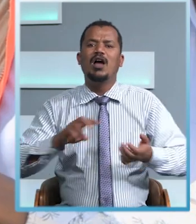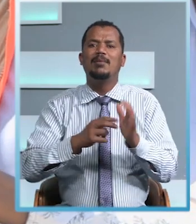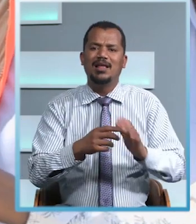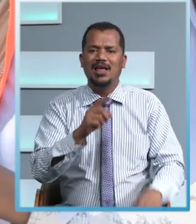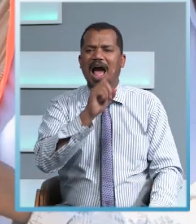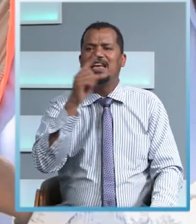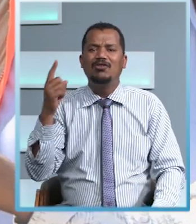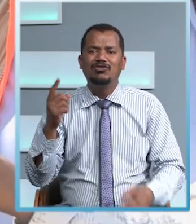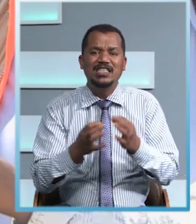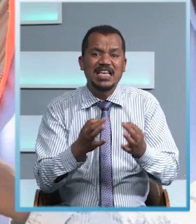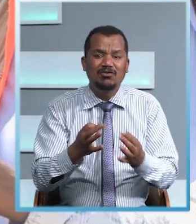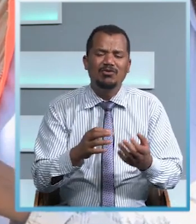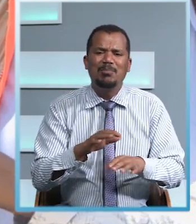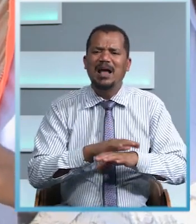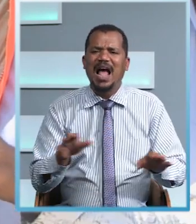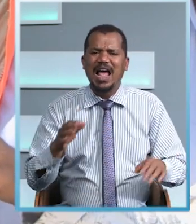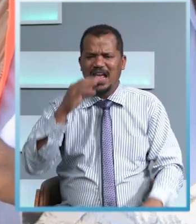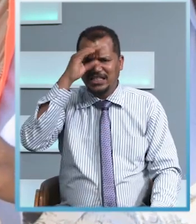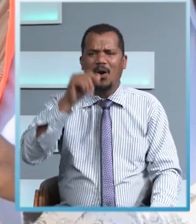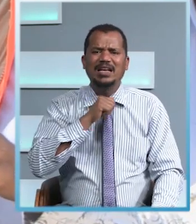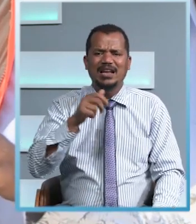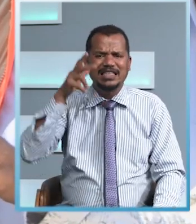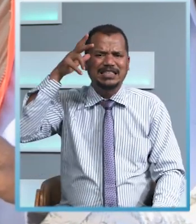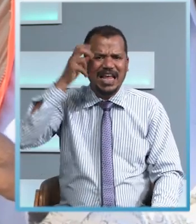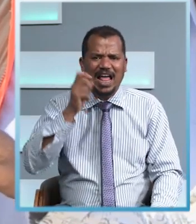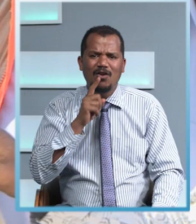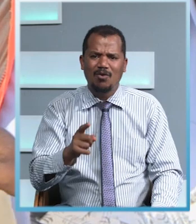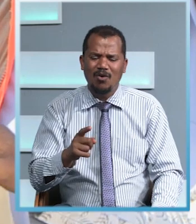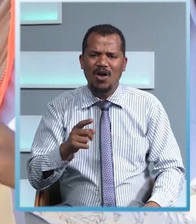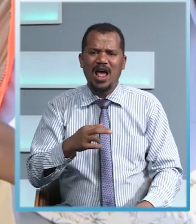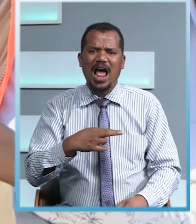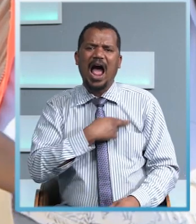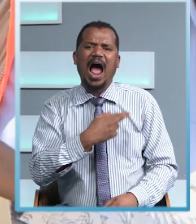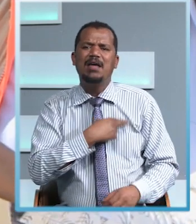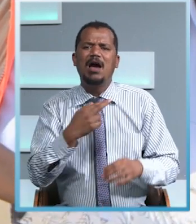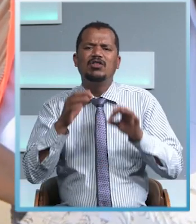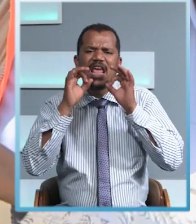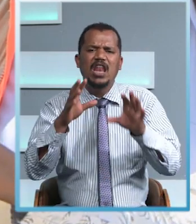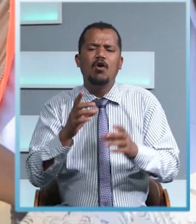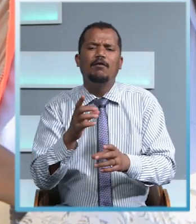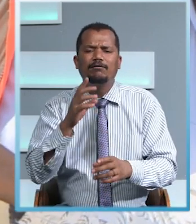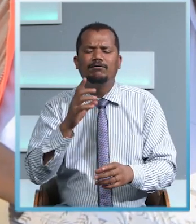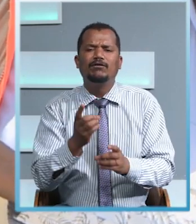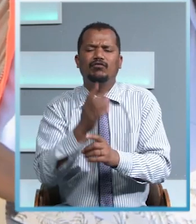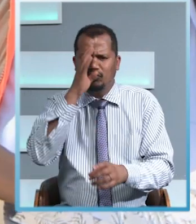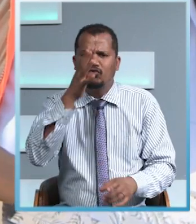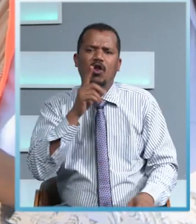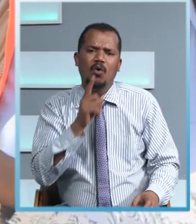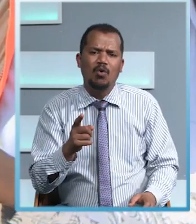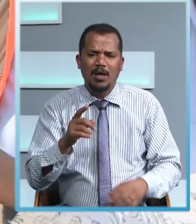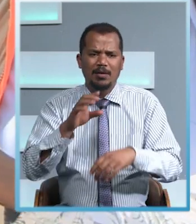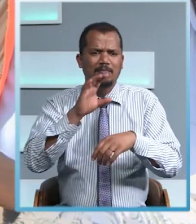ጁንታ ማለት ነው አንዳንዶች ሲገልጹ በቃ ሰው አይደለም ሸይጣን ሃይማኖት አለባይ ሆነ ፍጡር ነው አለ ለምን